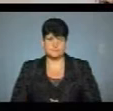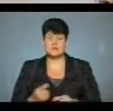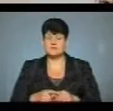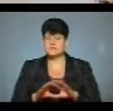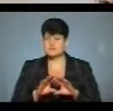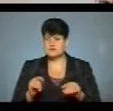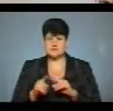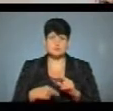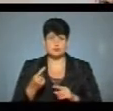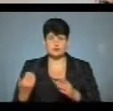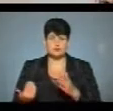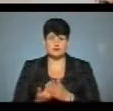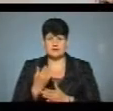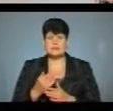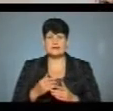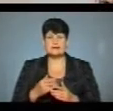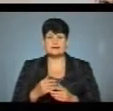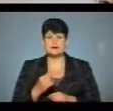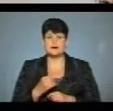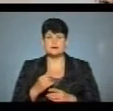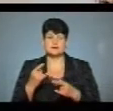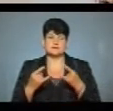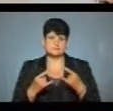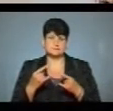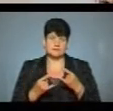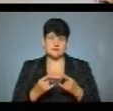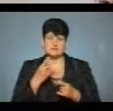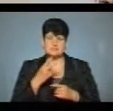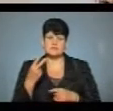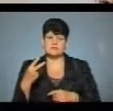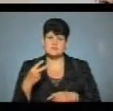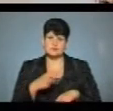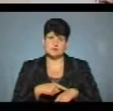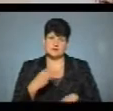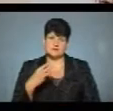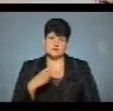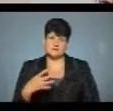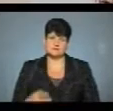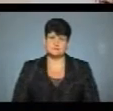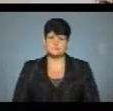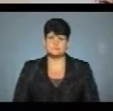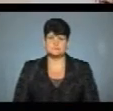мене все. Наступний випуск новин на телеканалі UA Тернопіль. Дивіться о 20:30. Не перемикайте.